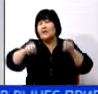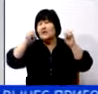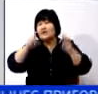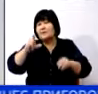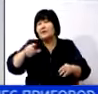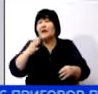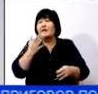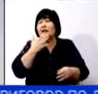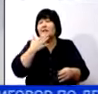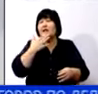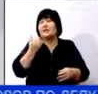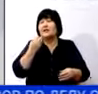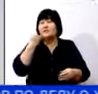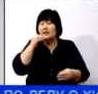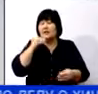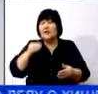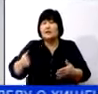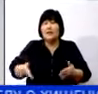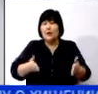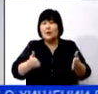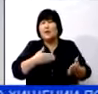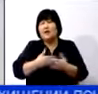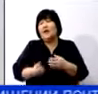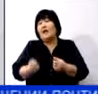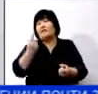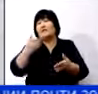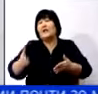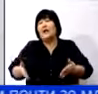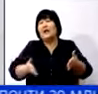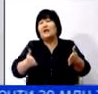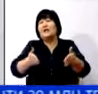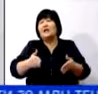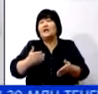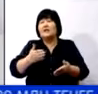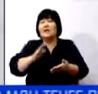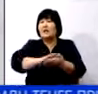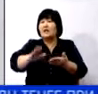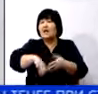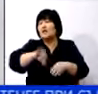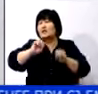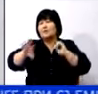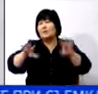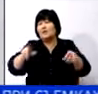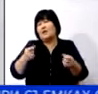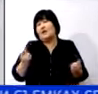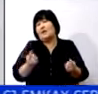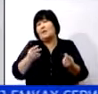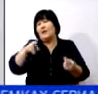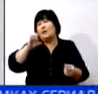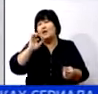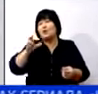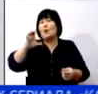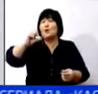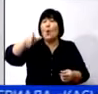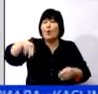Специалистами Национального центра качества дорожных активов выявлено, что на трассе не разбросаны даже элементарный песок и соль